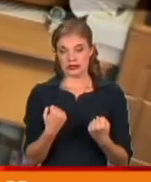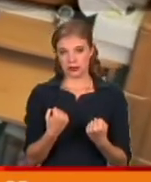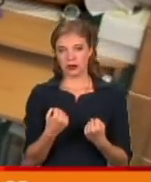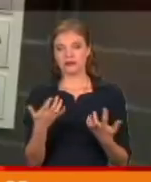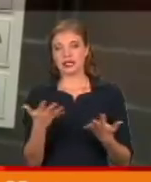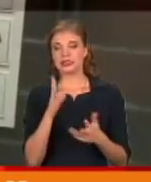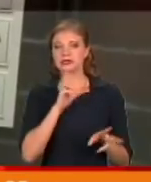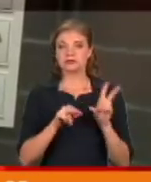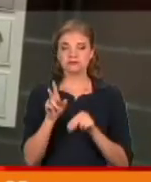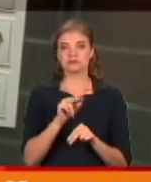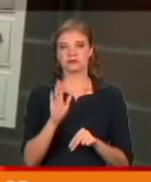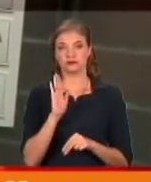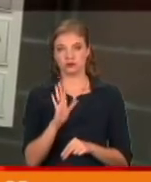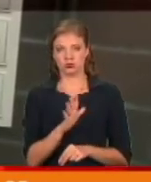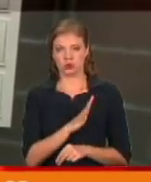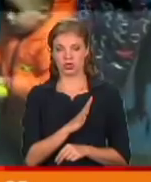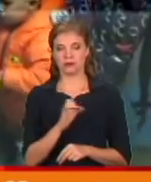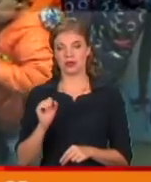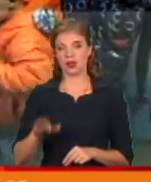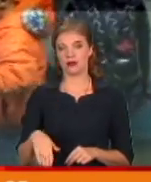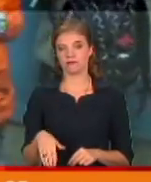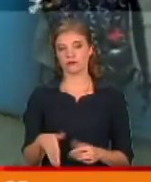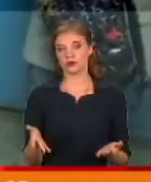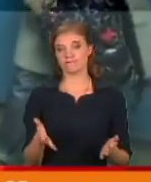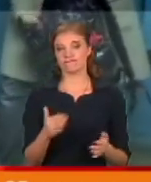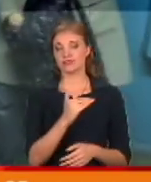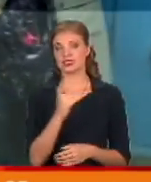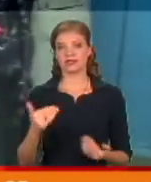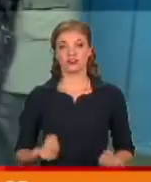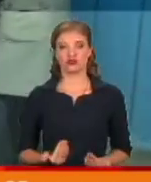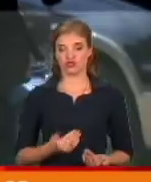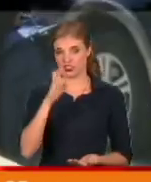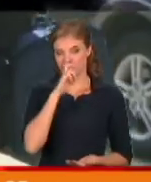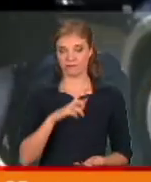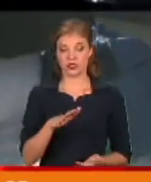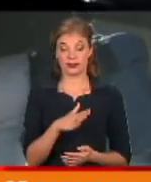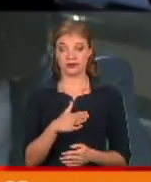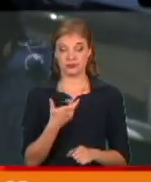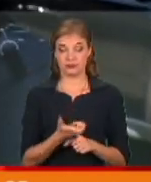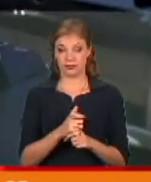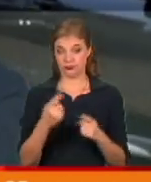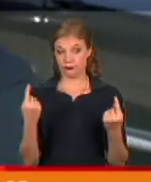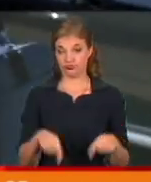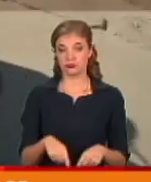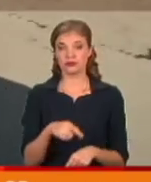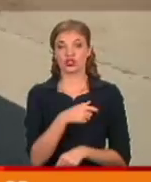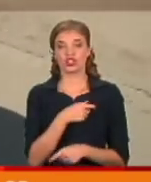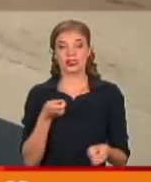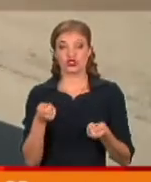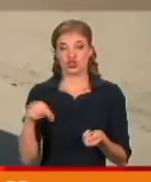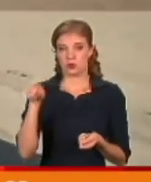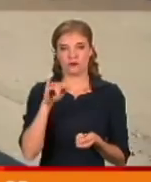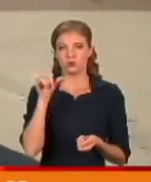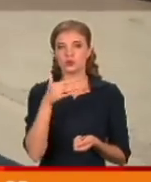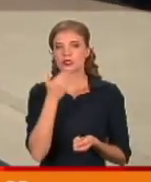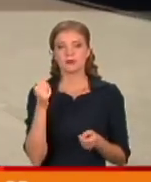тобто якісь надії, сподівання були, а потім рівень життя в країні набагато упав. Чиновники навіть не